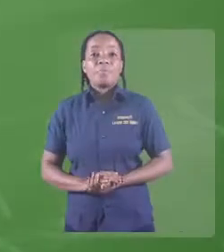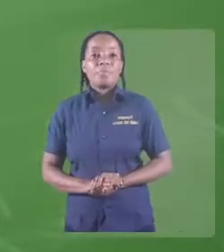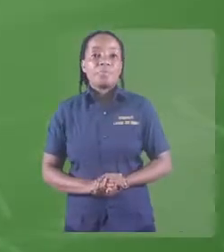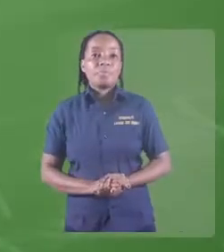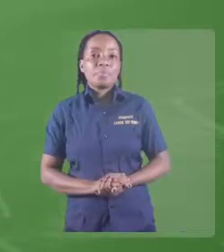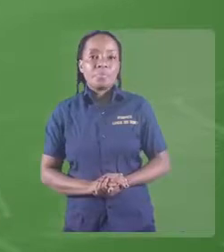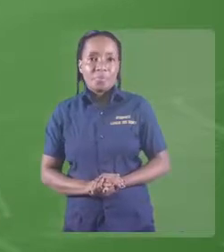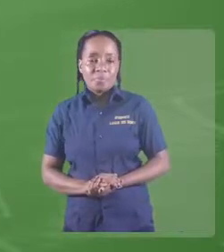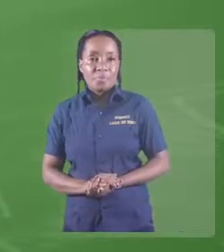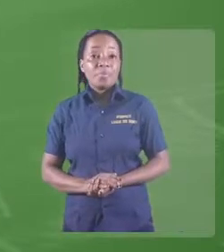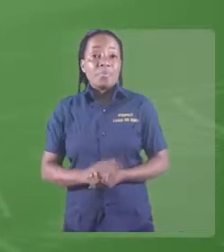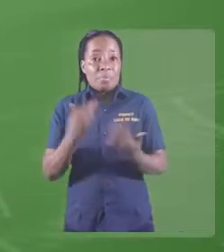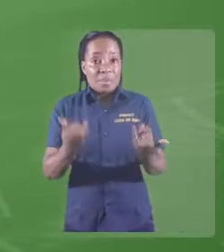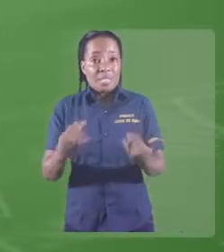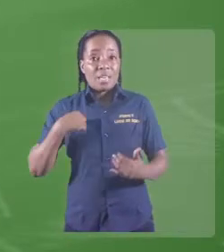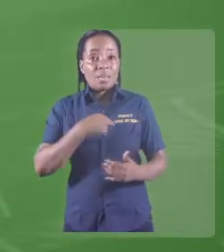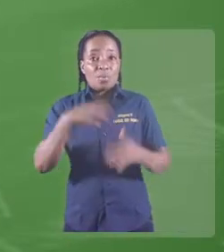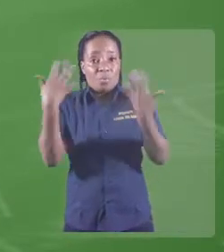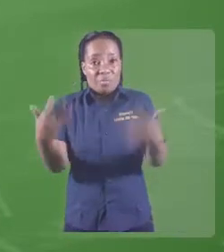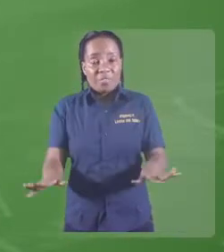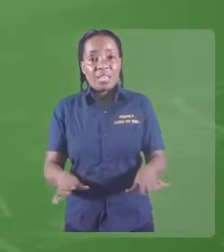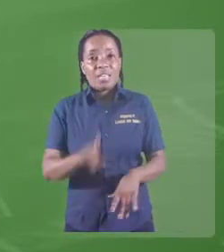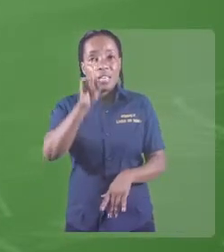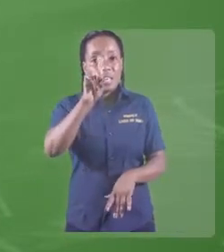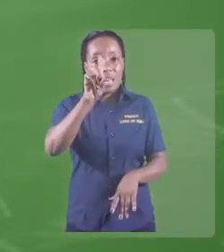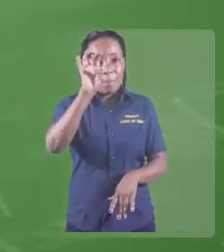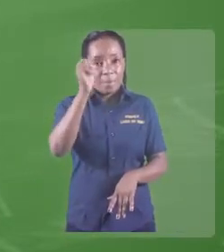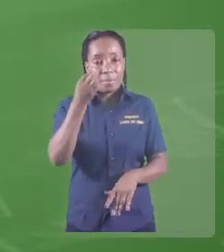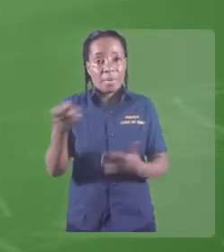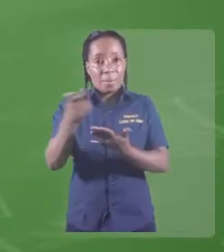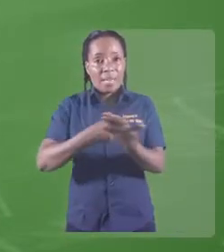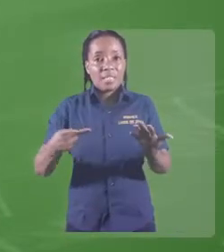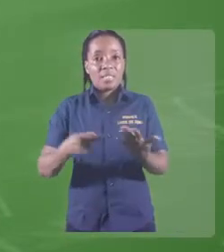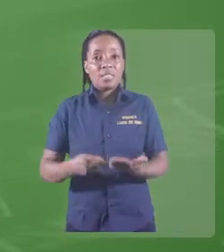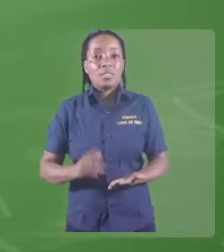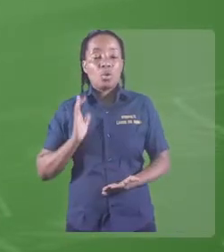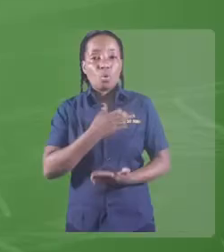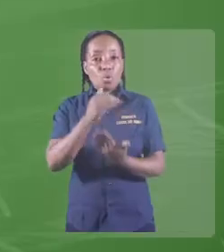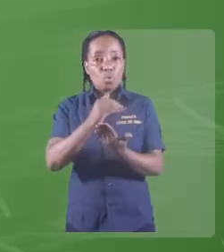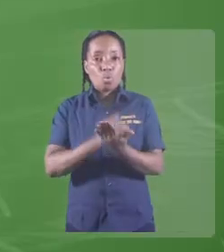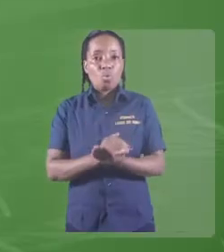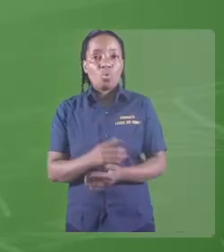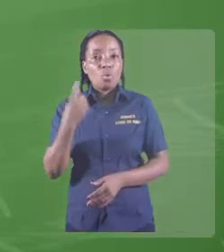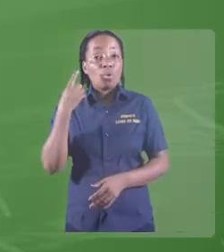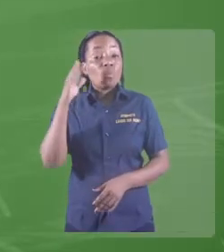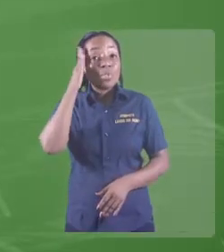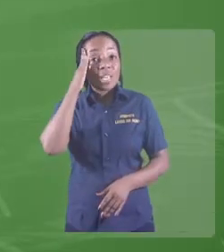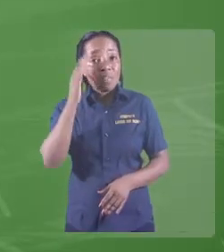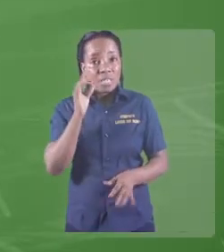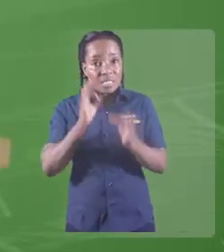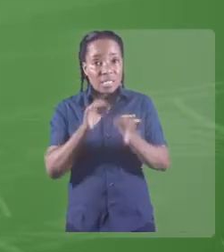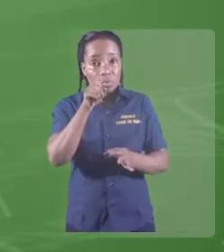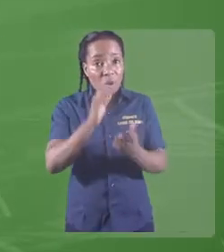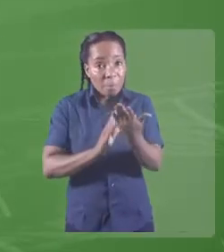Nous venons ainsi d'achever la première partie. Pour vérifier si vous avez assimilé la